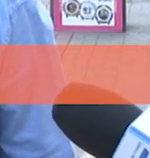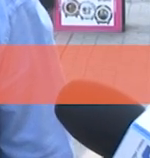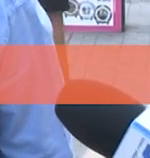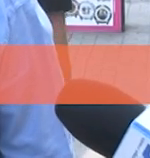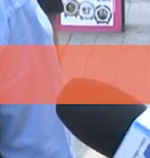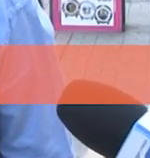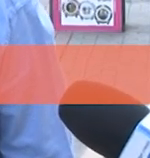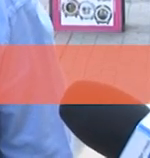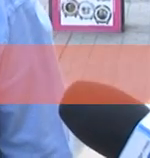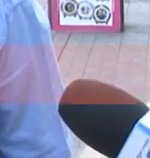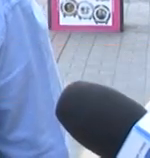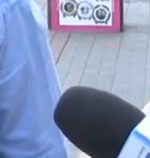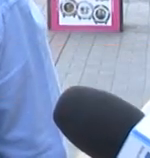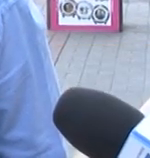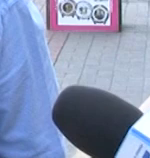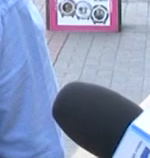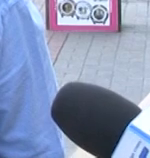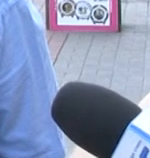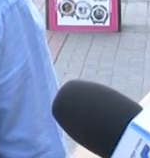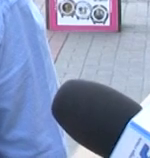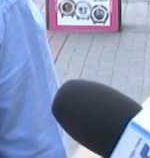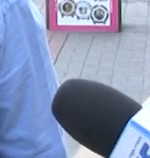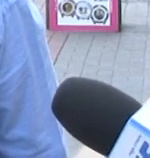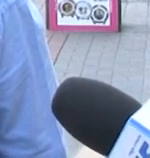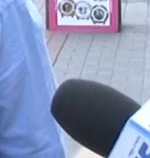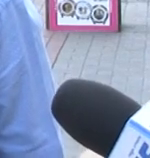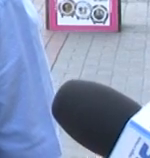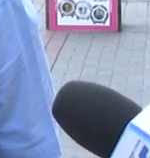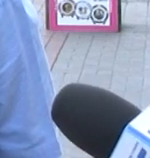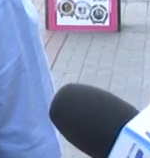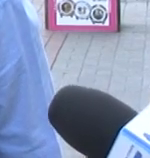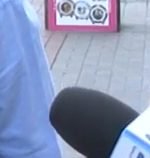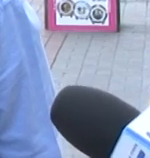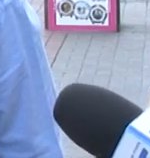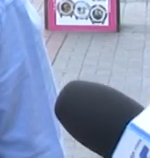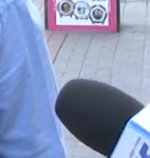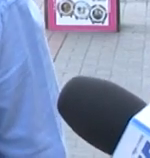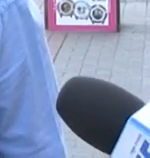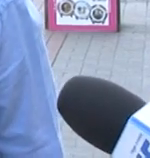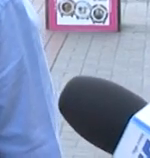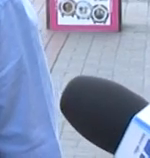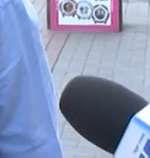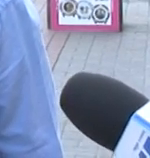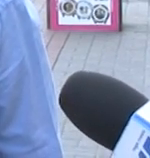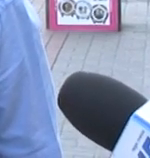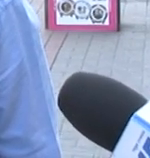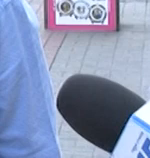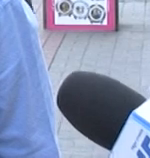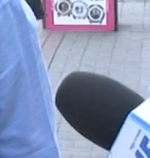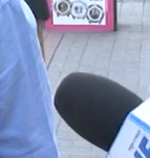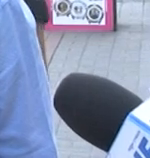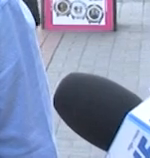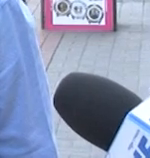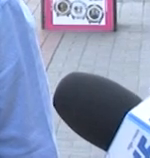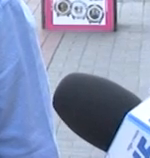усі маршрути розподілені за найближчими до проспекту Металургів та Соборного вулицями. «Запоріжжелектротранс» починає рух з боку